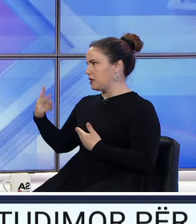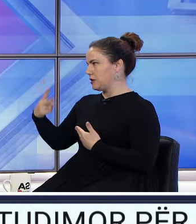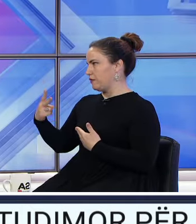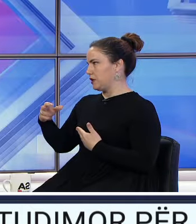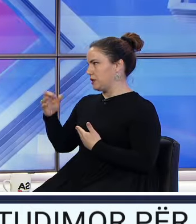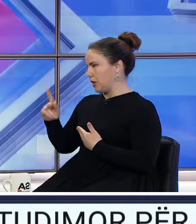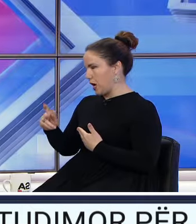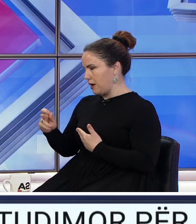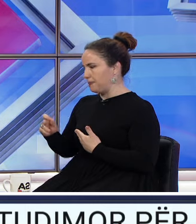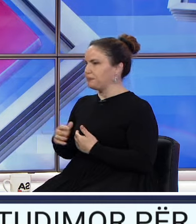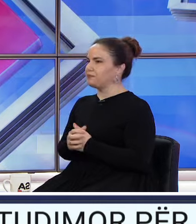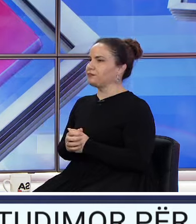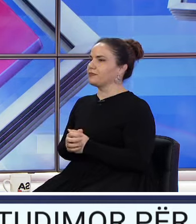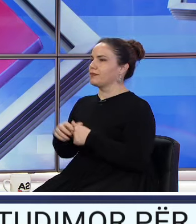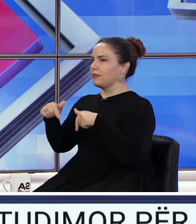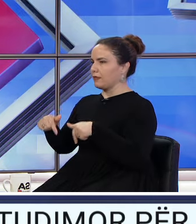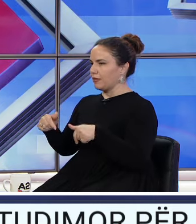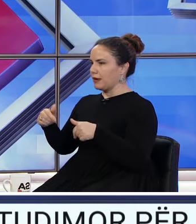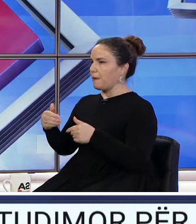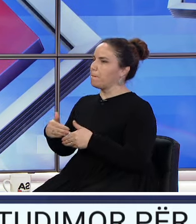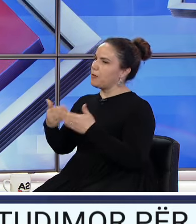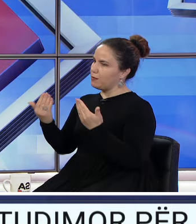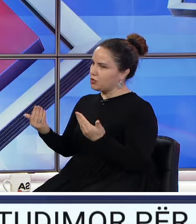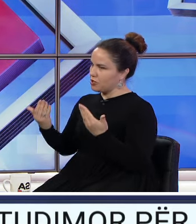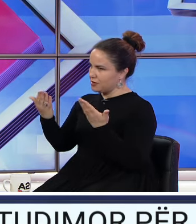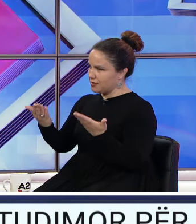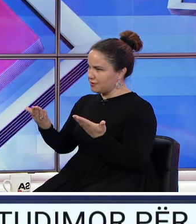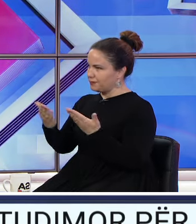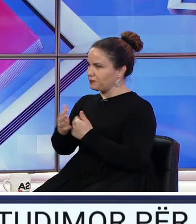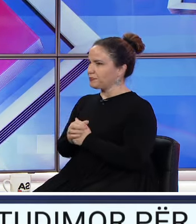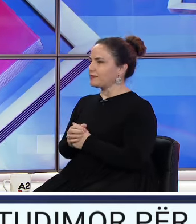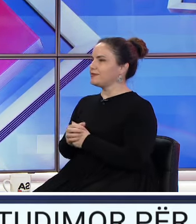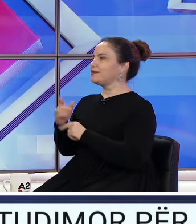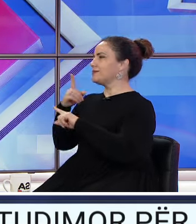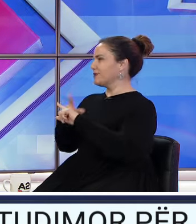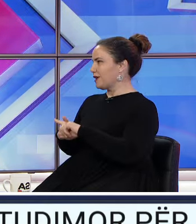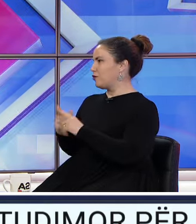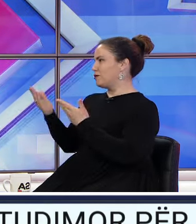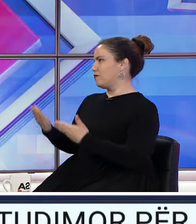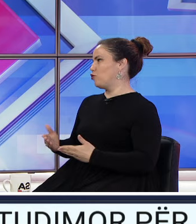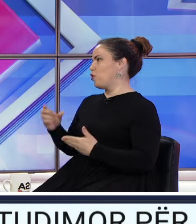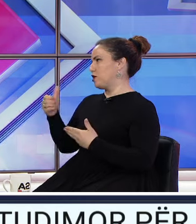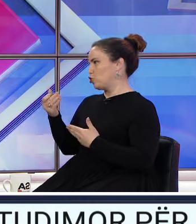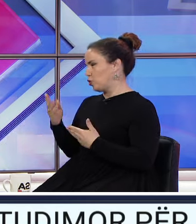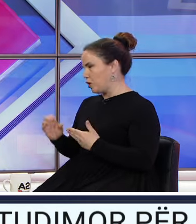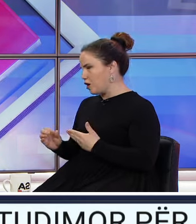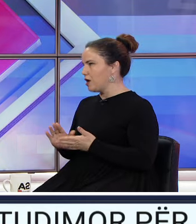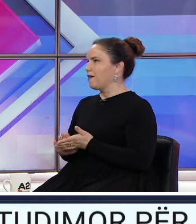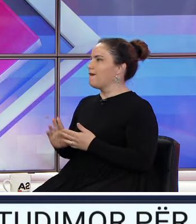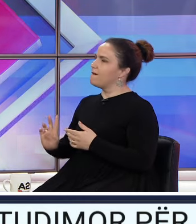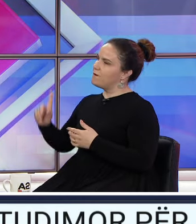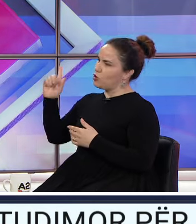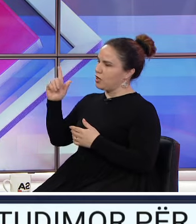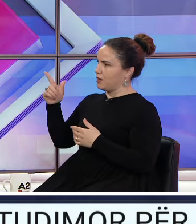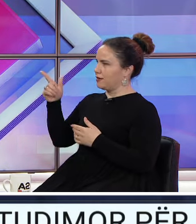tuaja, e cila është me ne në këtë lidhje të drejtë përdrejtë. Mirëmëngjes. Mirëmëngjes, ndërko kemi edhe këtu me ne në studio, kemi dhe Florian